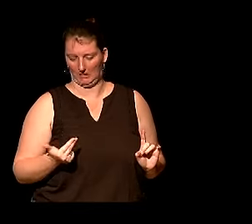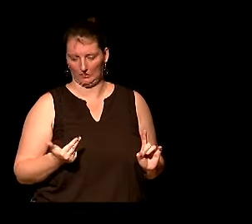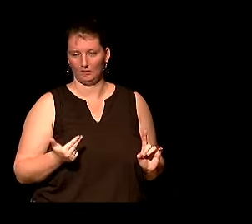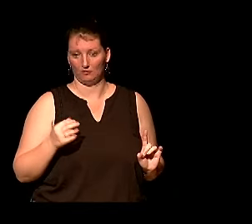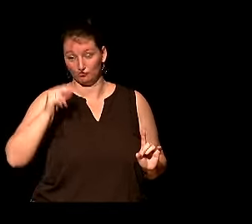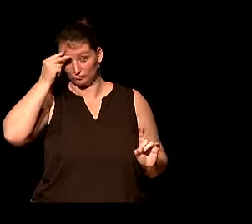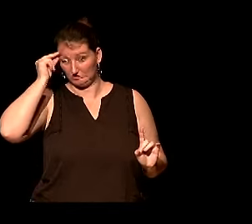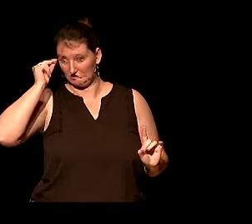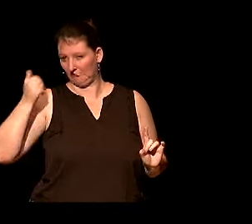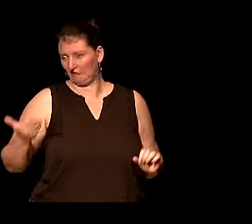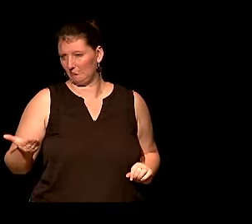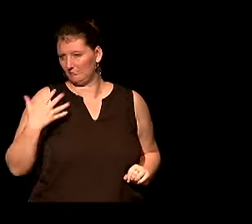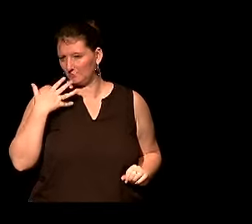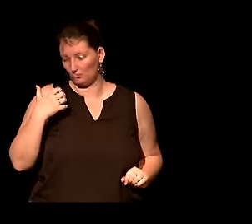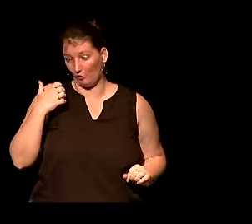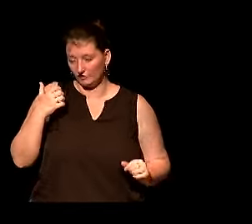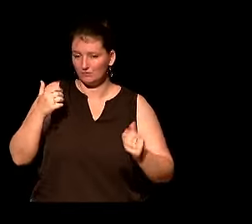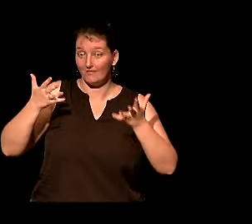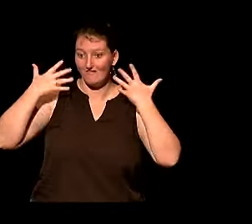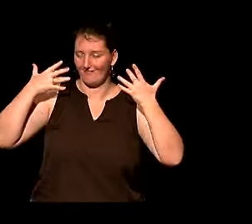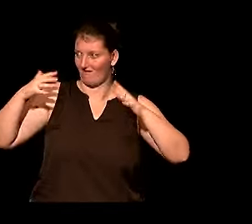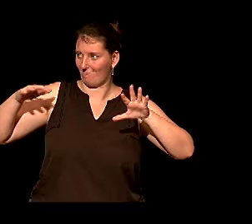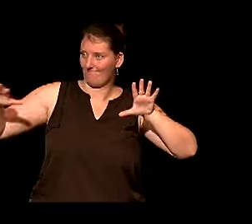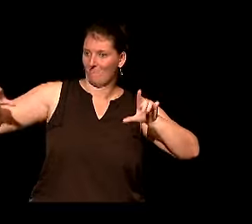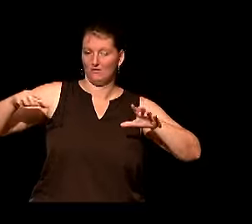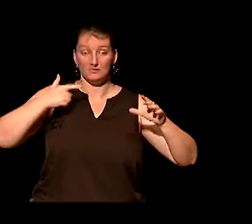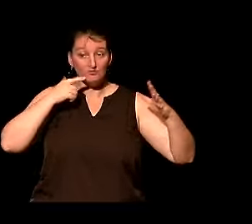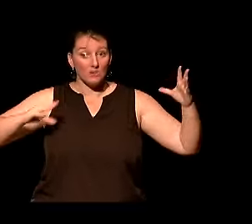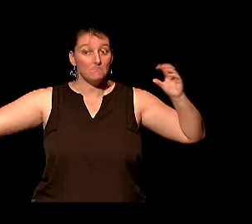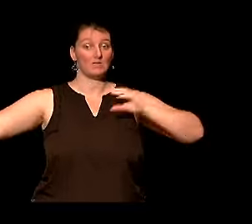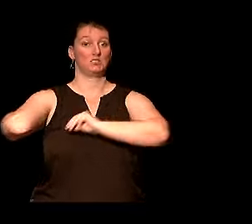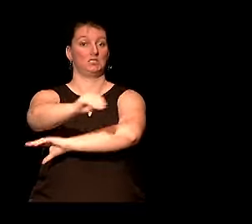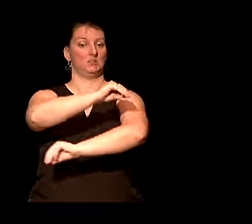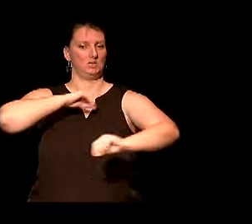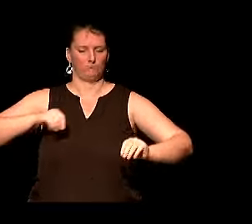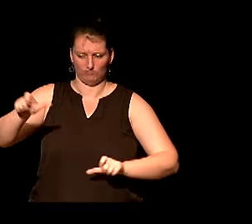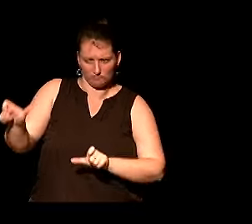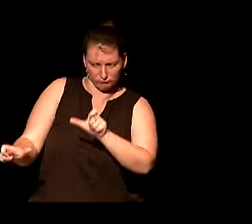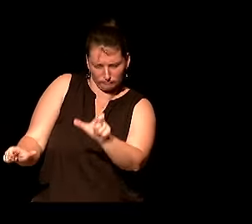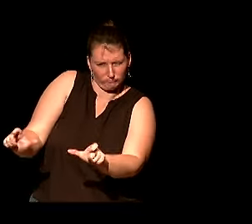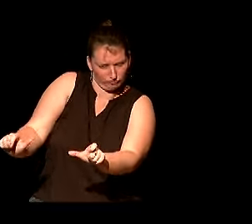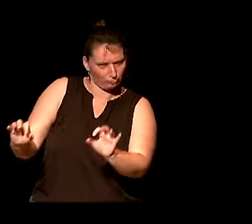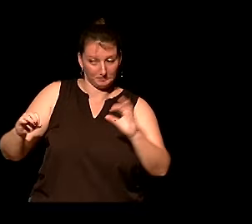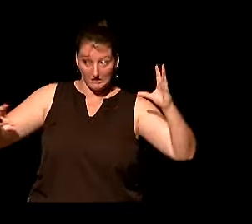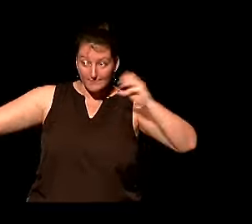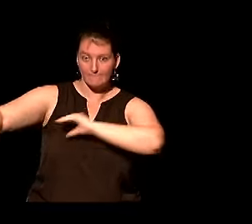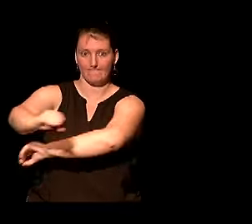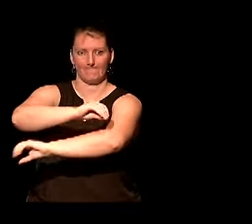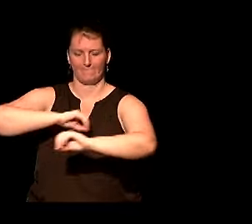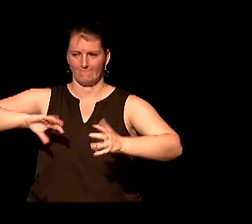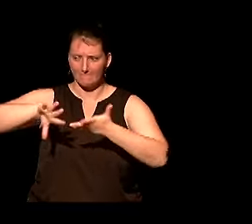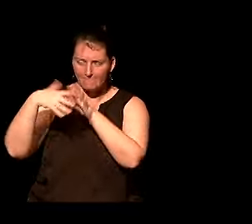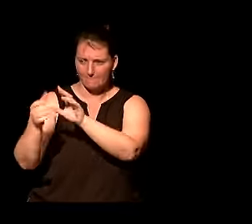peindre l'air. Donc essayer de rendre compte de l'espace qu'il y a autour des figures, d'essayer de faire en sorte que cet